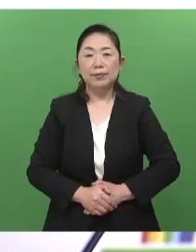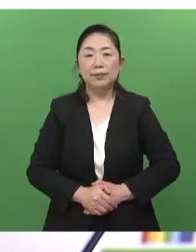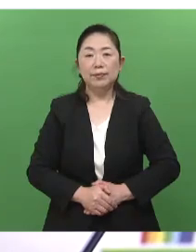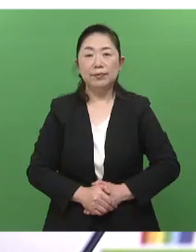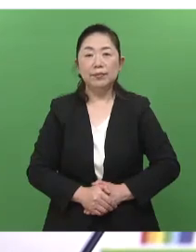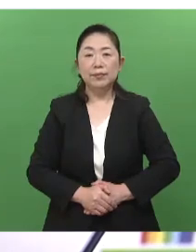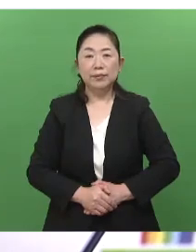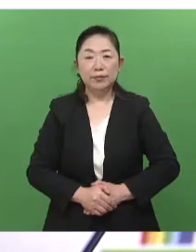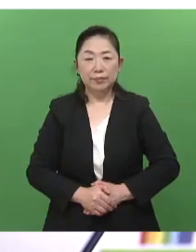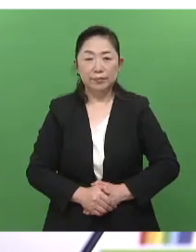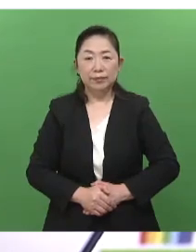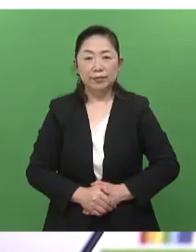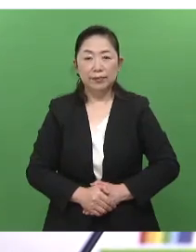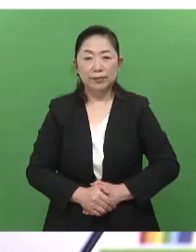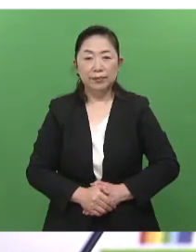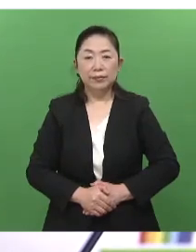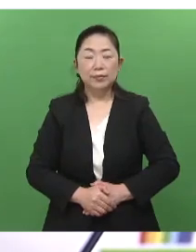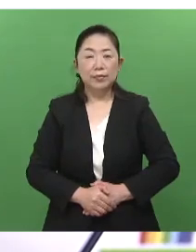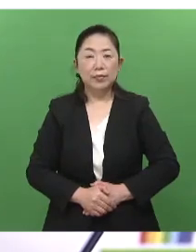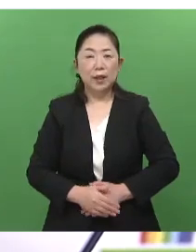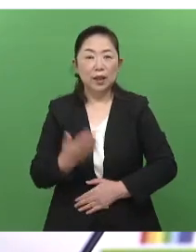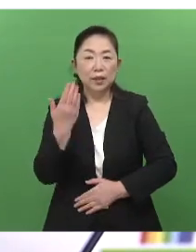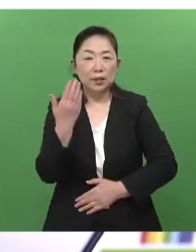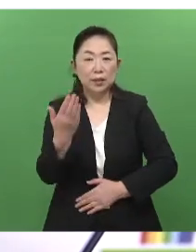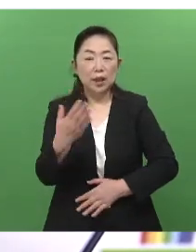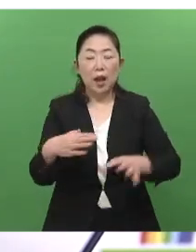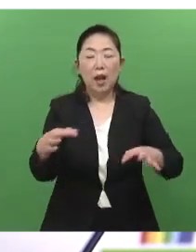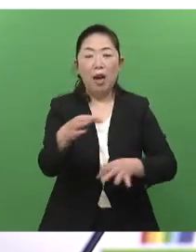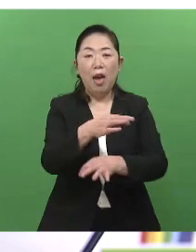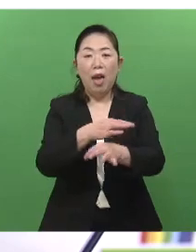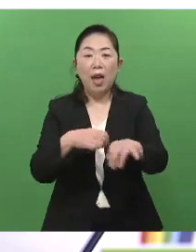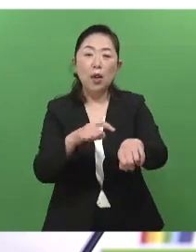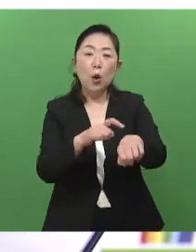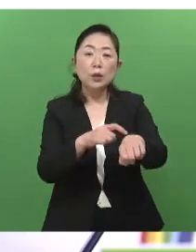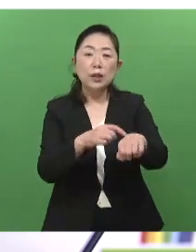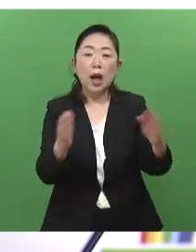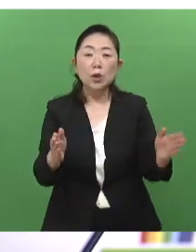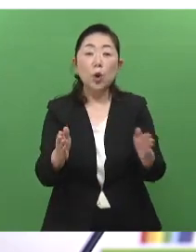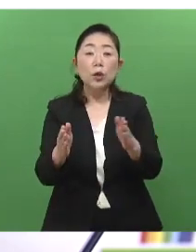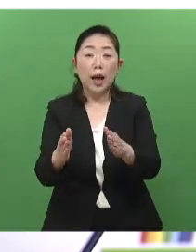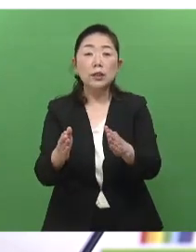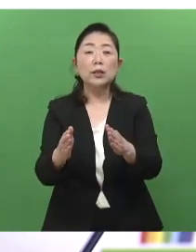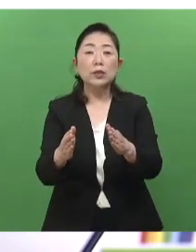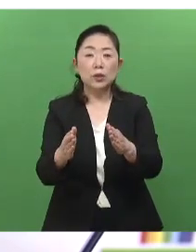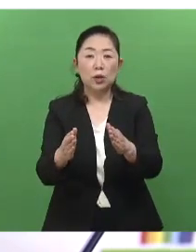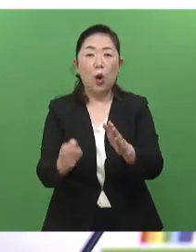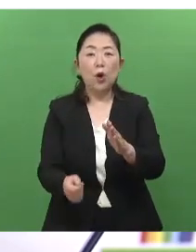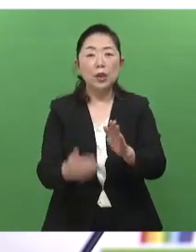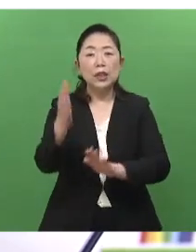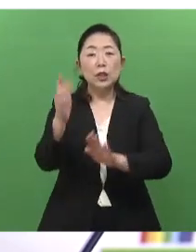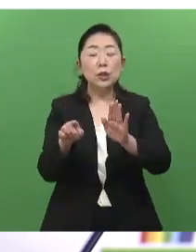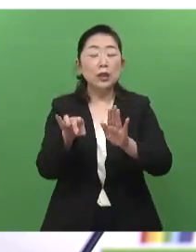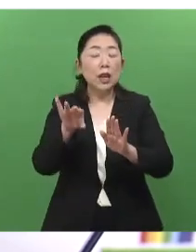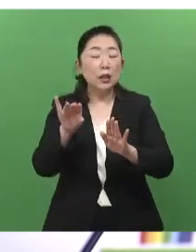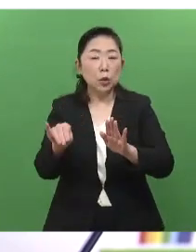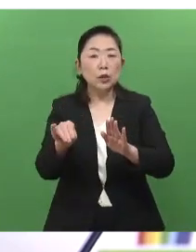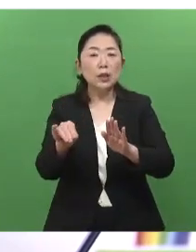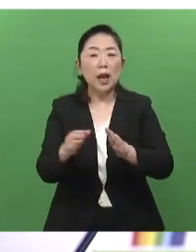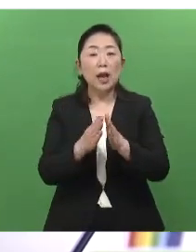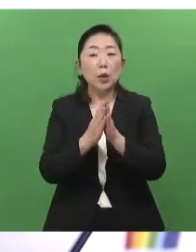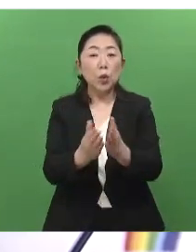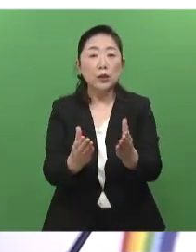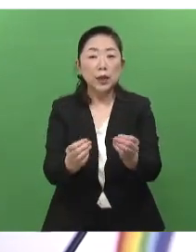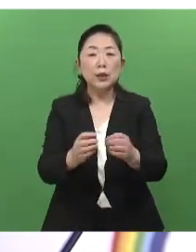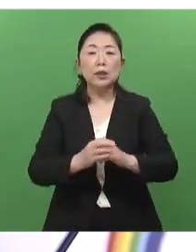テレビ東京の吉田です。よろしくお願いします。営業時間の短縮を緊急事態措置として要請したわけですけれども、今